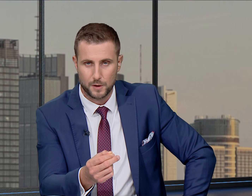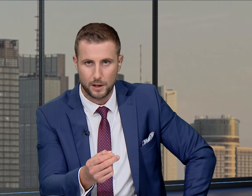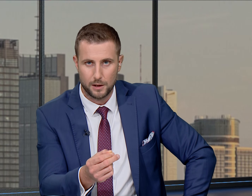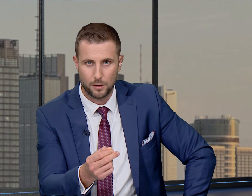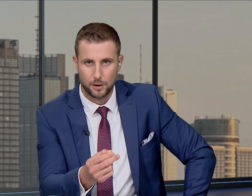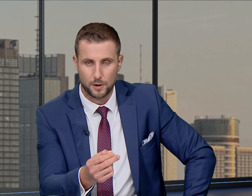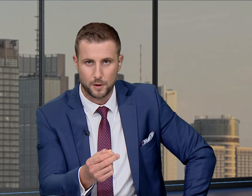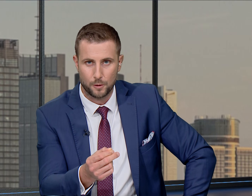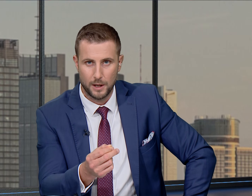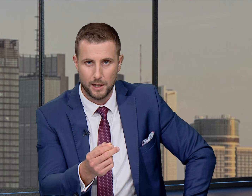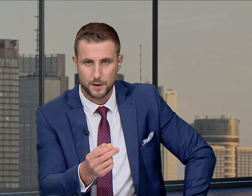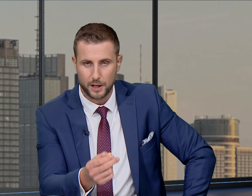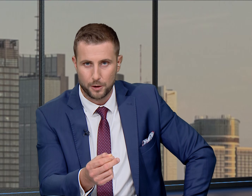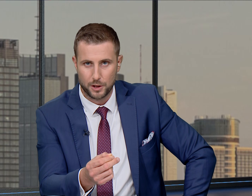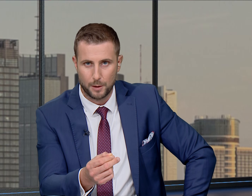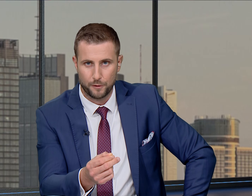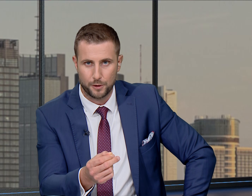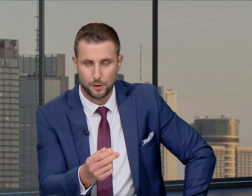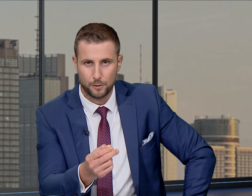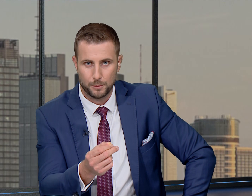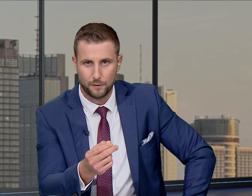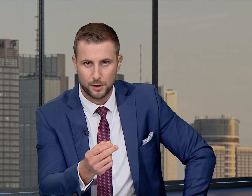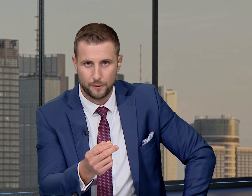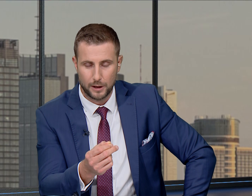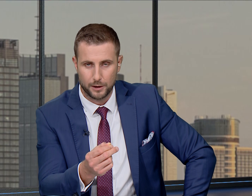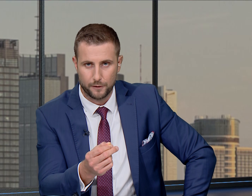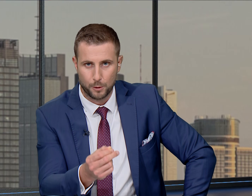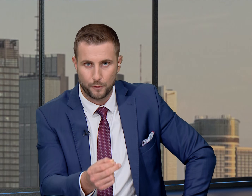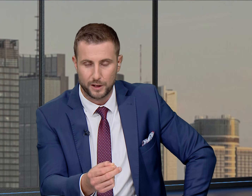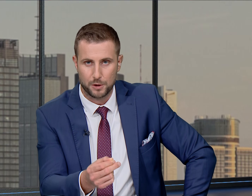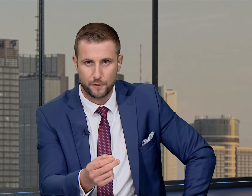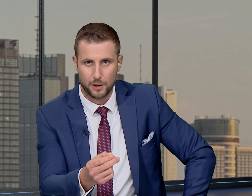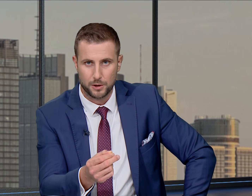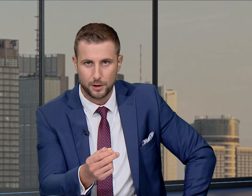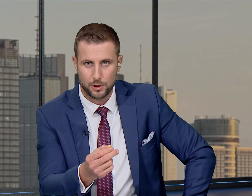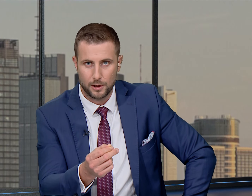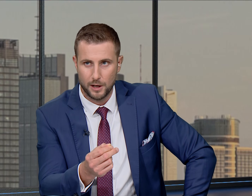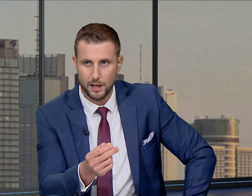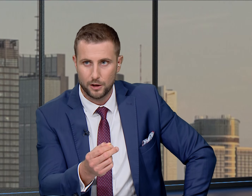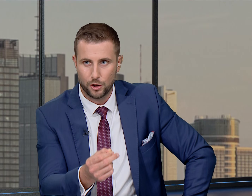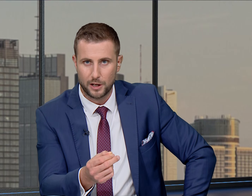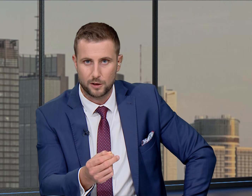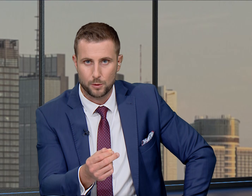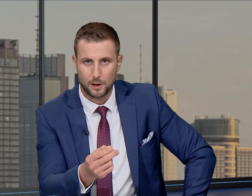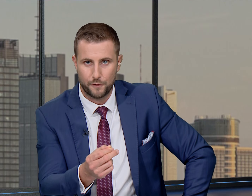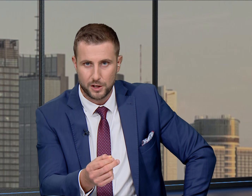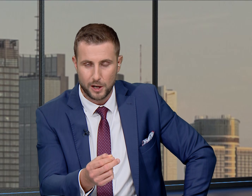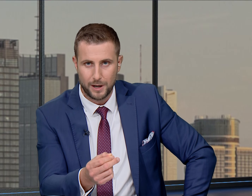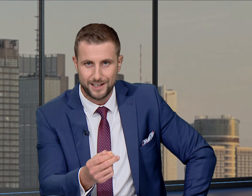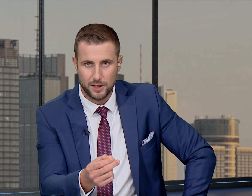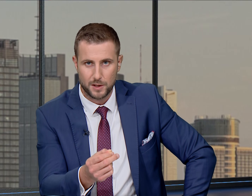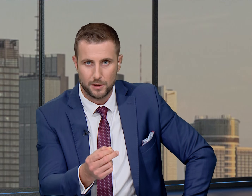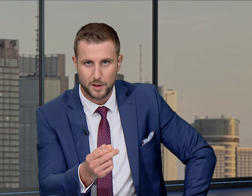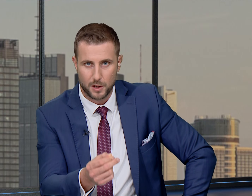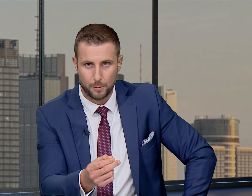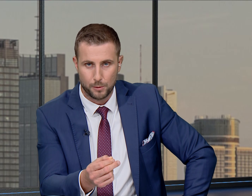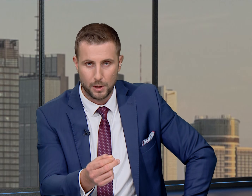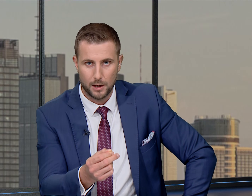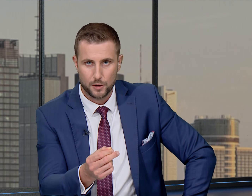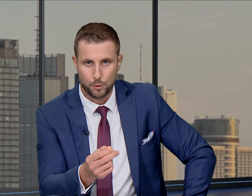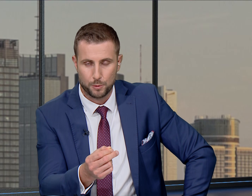z Brukseli dotyczącą zagrożenia powodzią, przewidywalnych warunków atmosferycznych, czyli Donald Tusk wiedział, ale nic